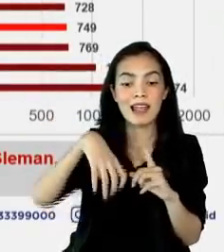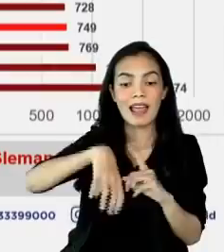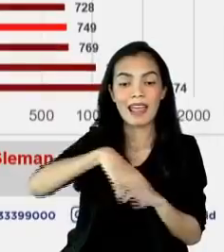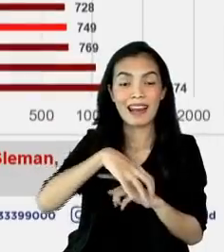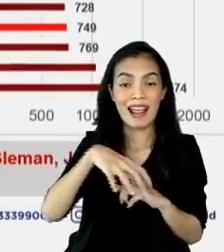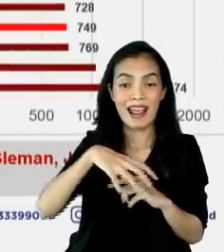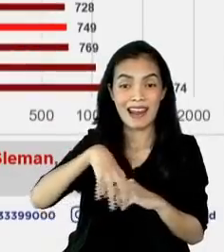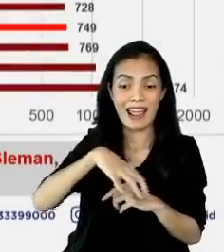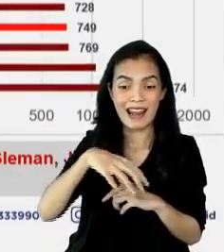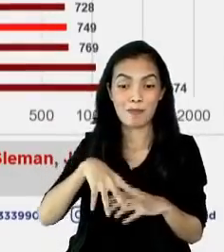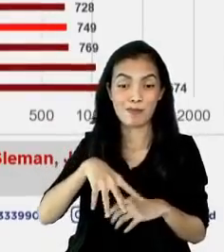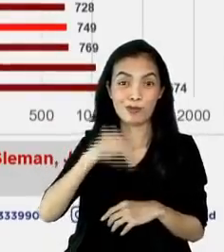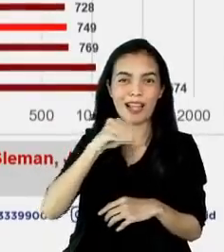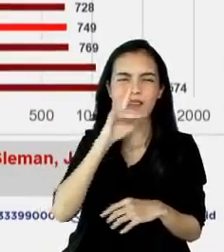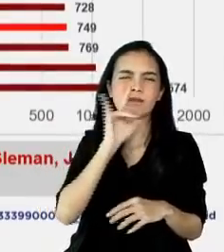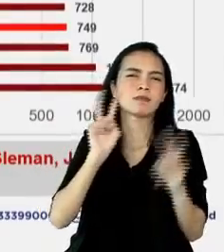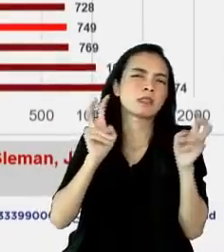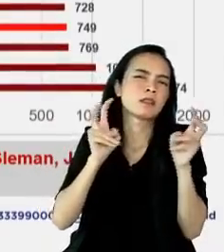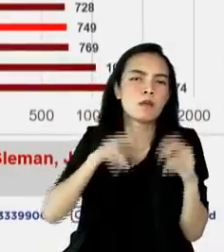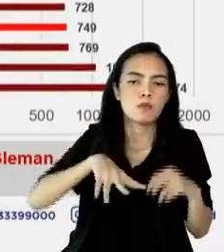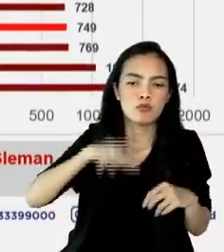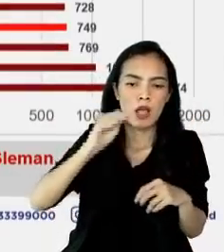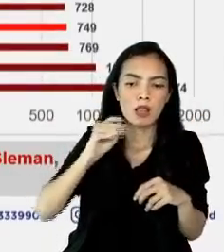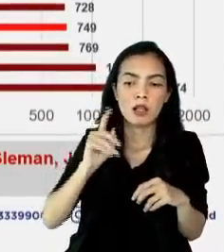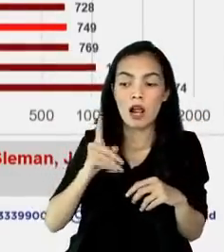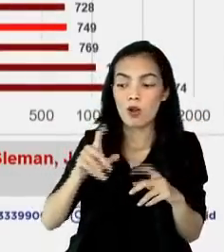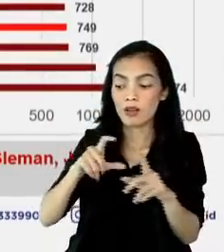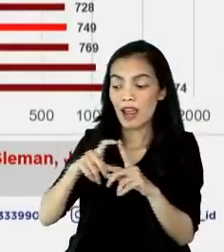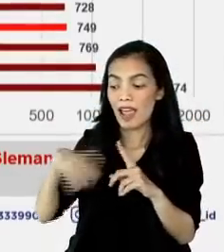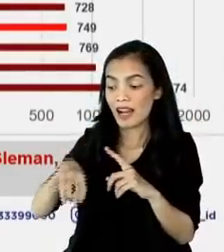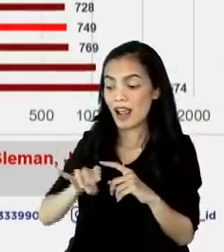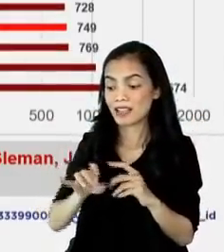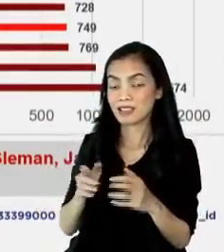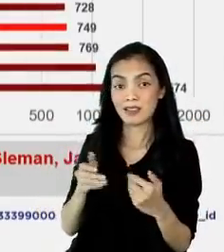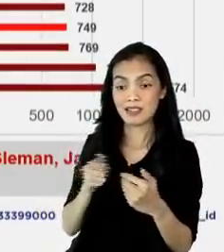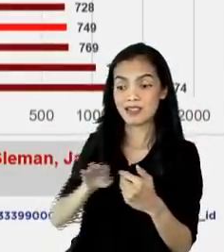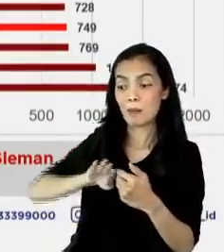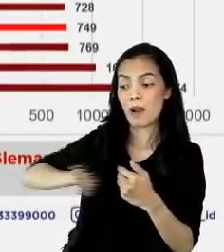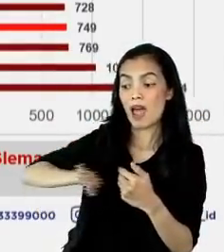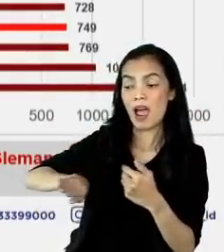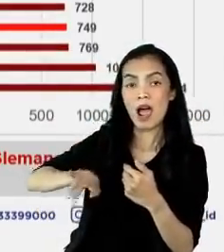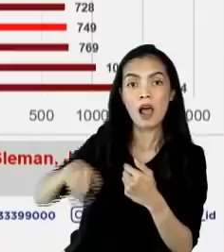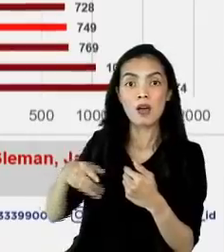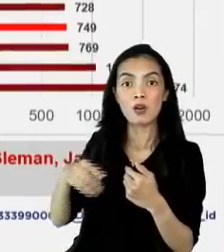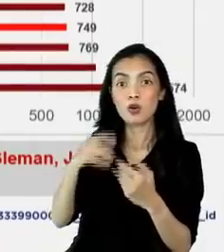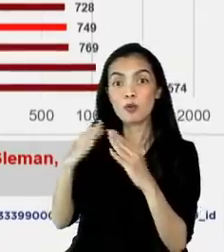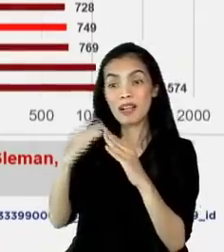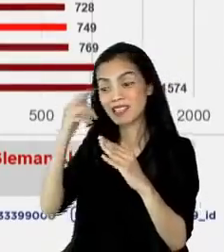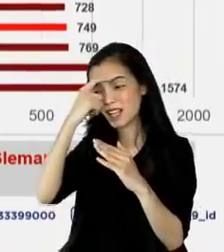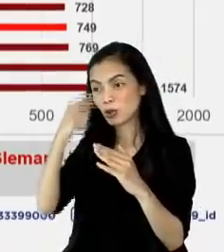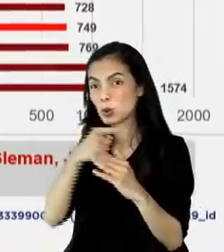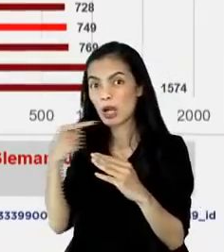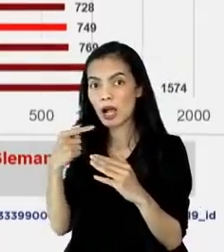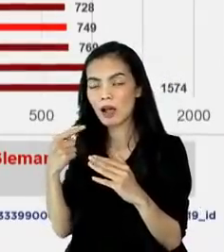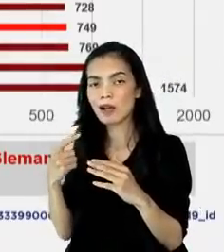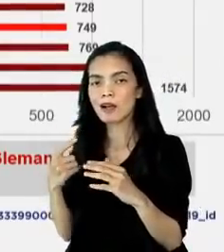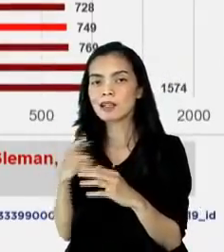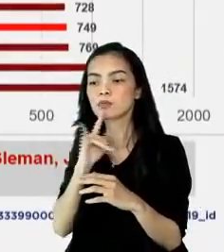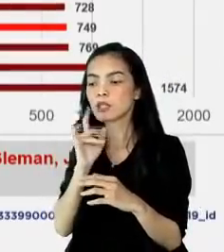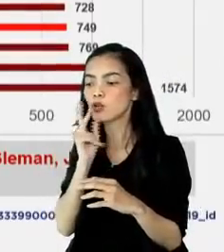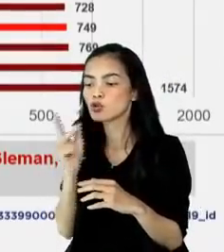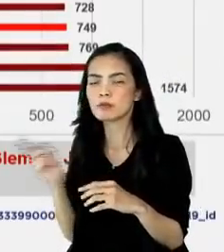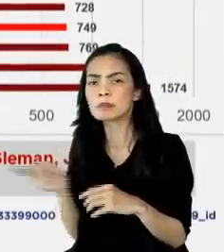penyangga gitu lah ya, ketika memang kekurangan rumah sakit pasti akan merujuk kepada pusatnya gitu. Misalnya di DKI Jakarta, kurang